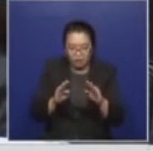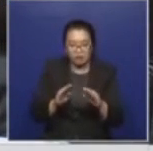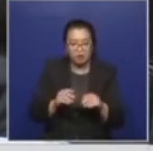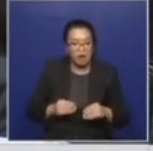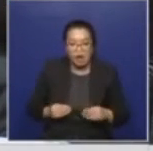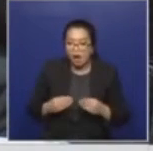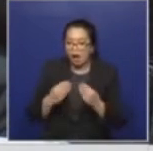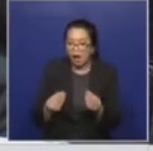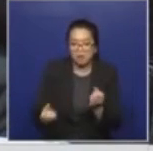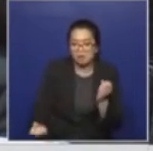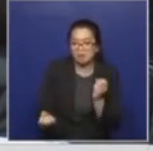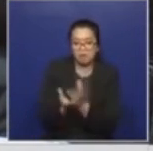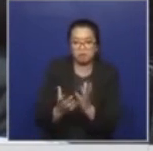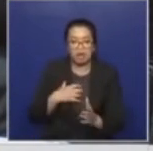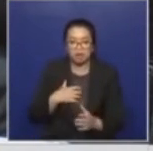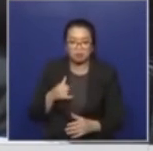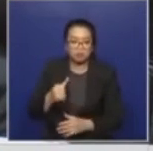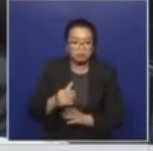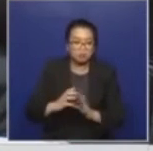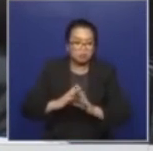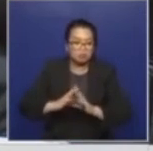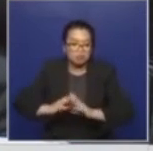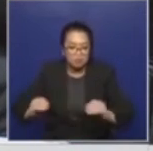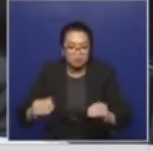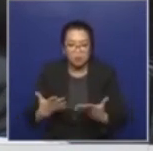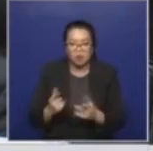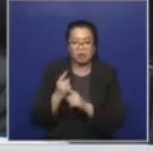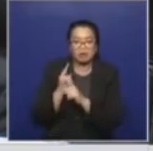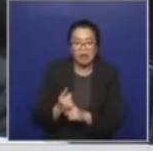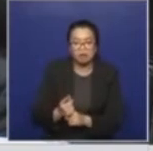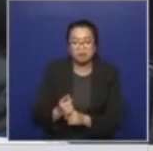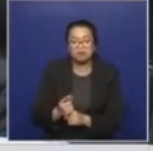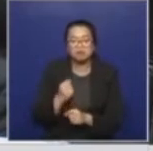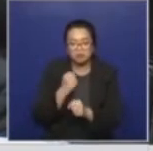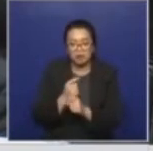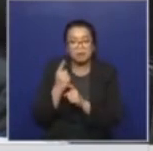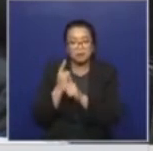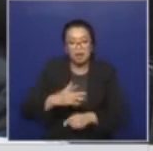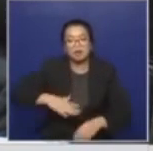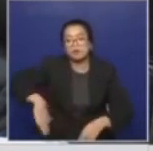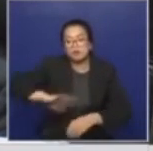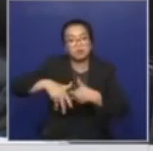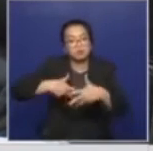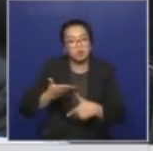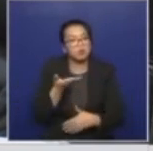ที่จะออกไประงับยับยั้งหรือทำตามข้อเรียกร้องของน้องๆลูกๆหลานๆเยาวชน